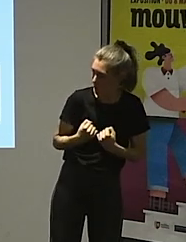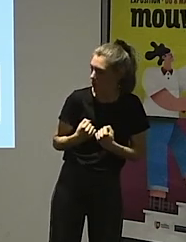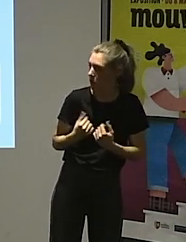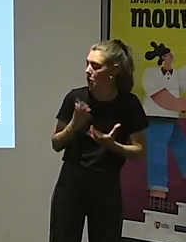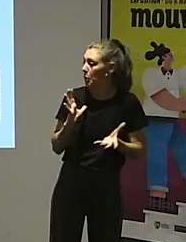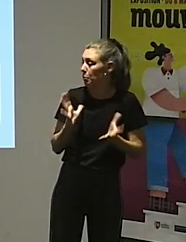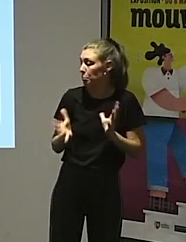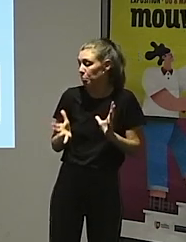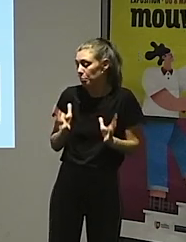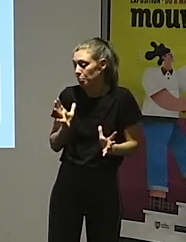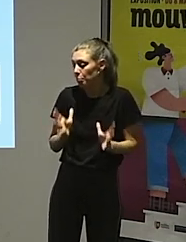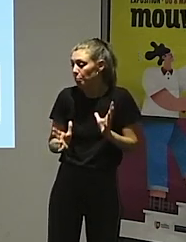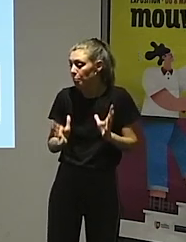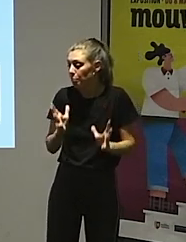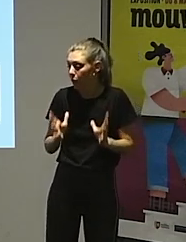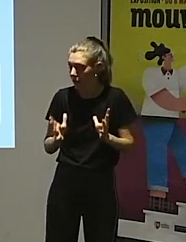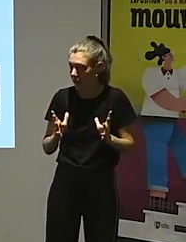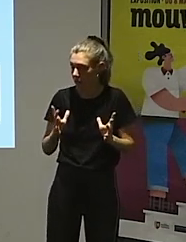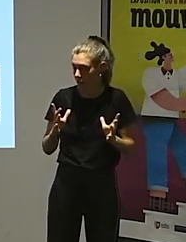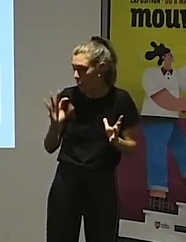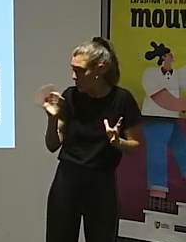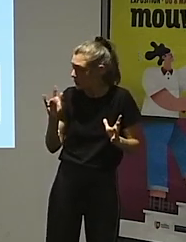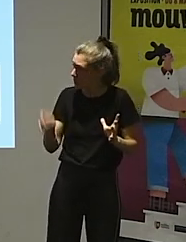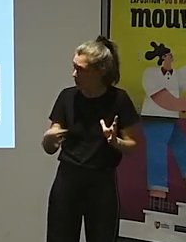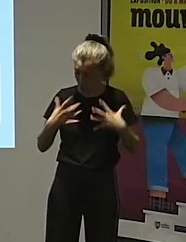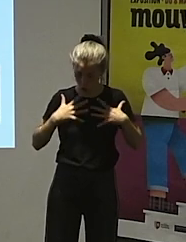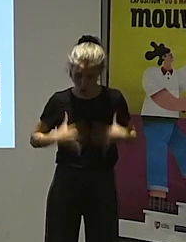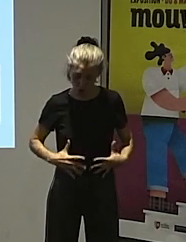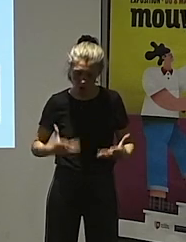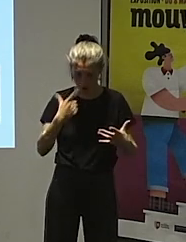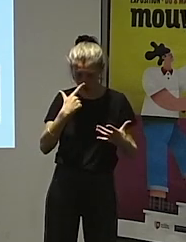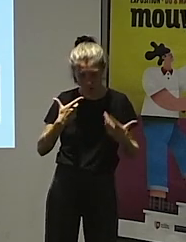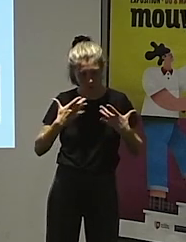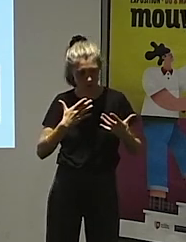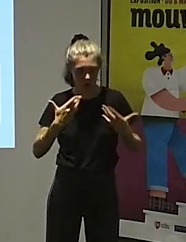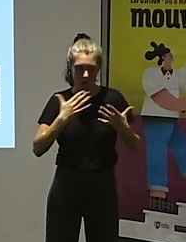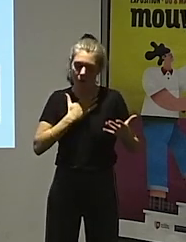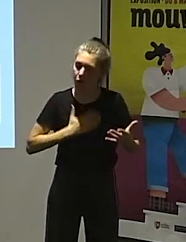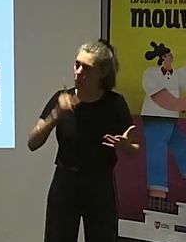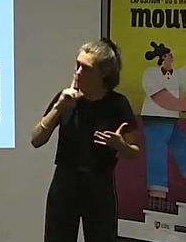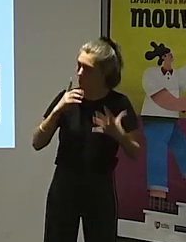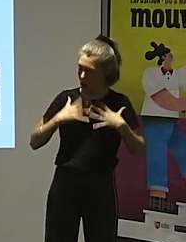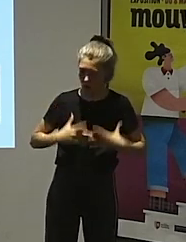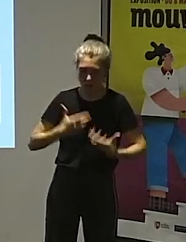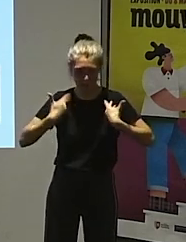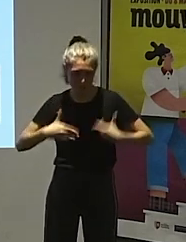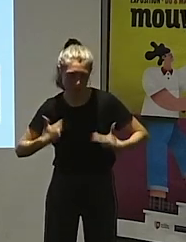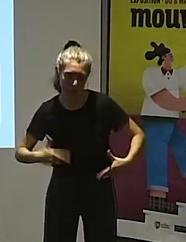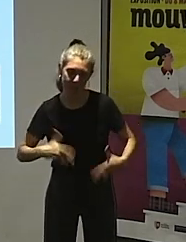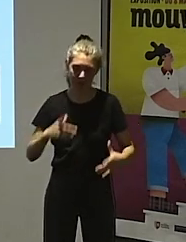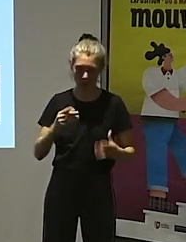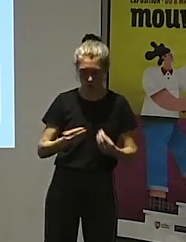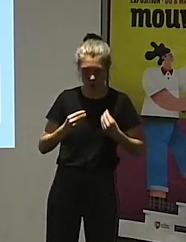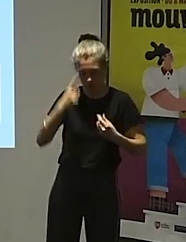peut-être qu'on aura aussi l'occasion de se dépenser physiquement et d'engager un lien social plus important. Ça va être plus stimulant pour notre cerveau